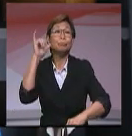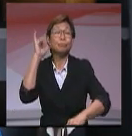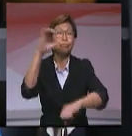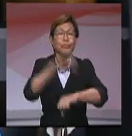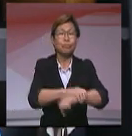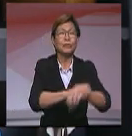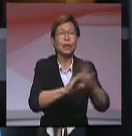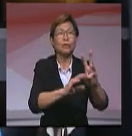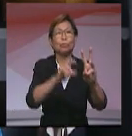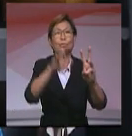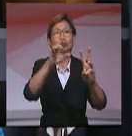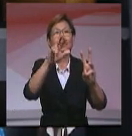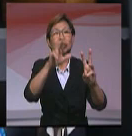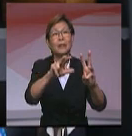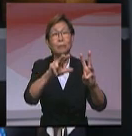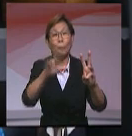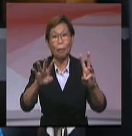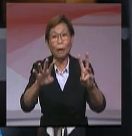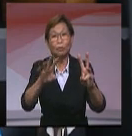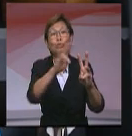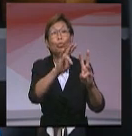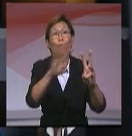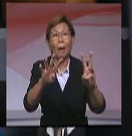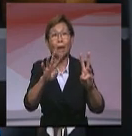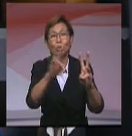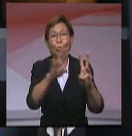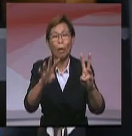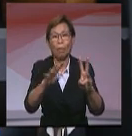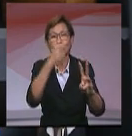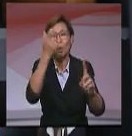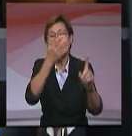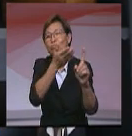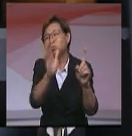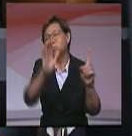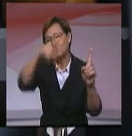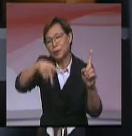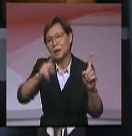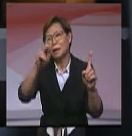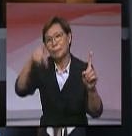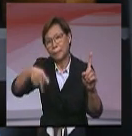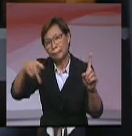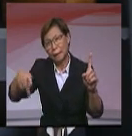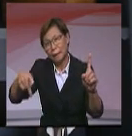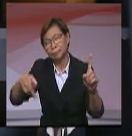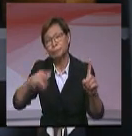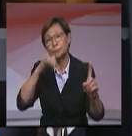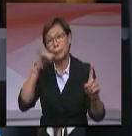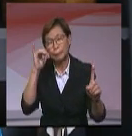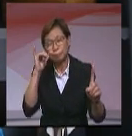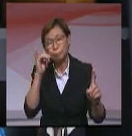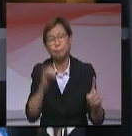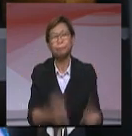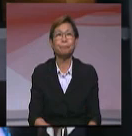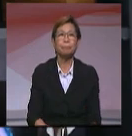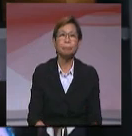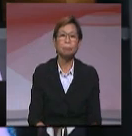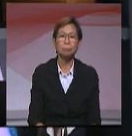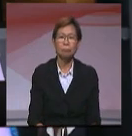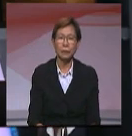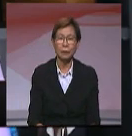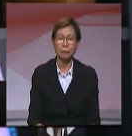674 individu di atas kesalahan engkar arahan PKPP. Daripada jumlah tersebut,